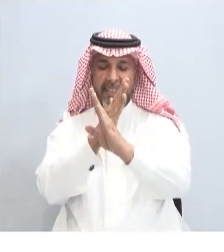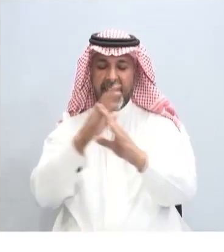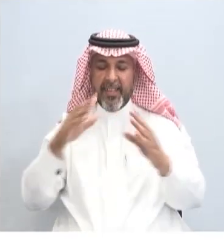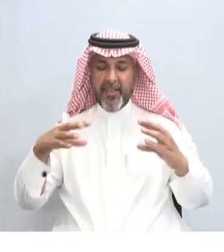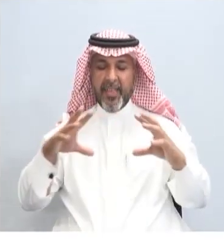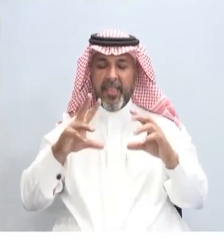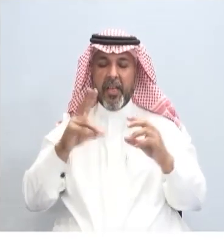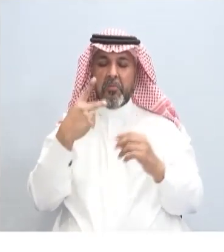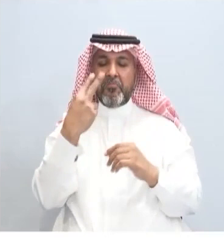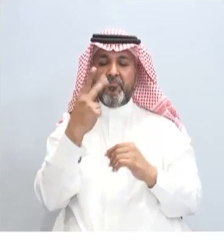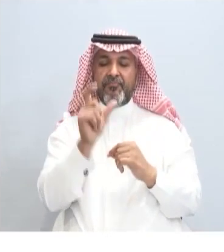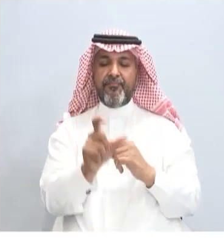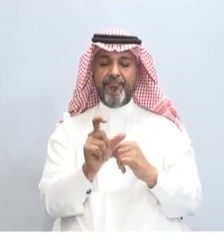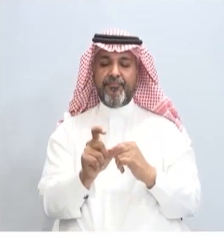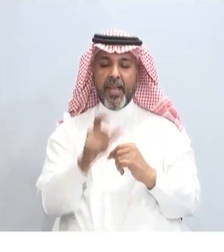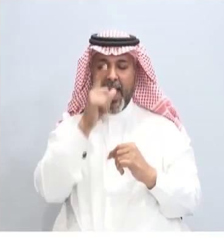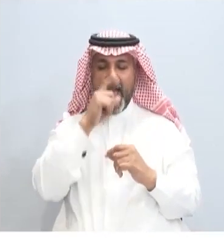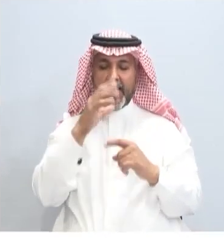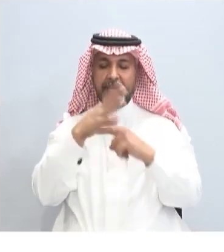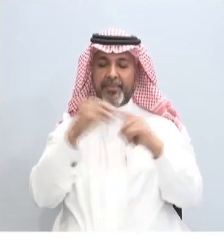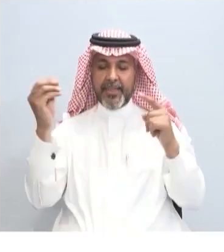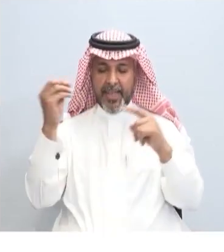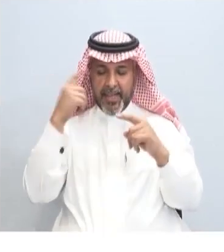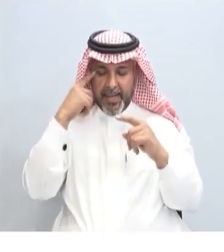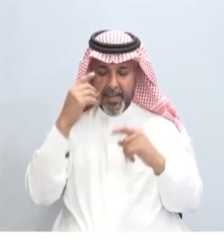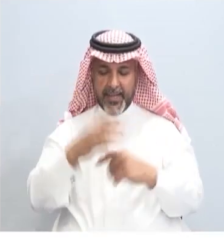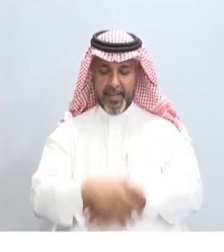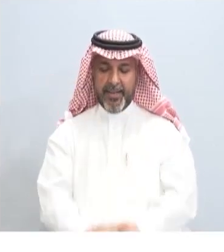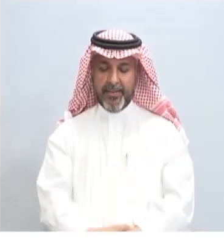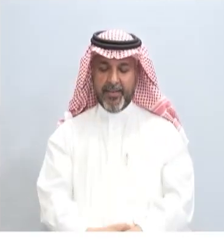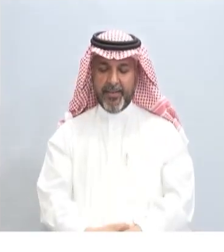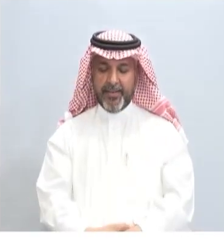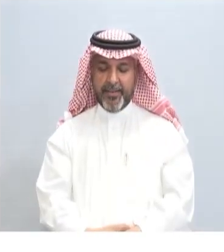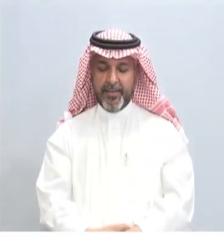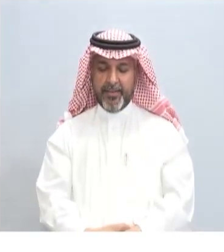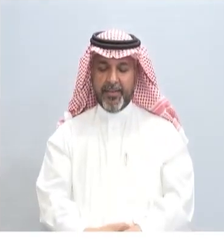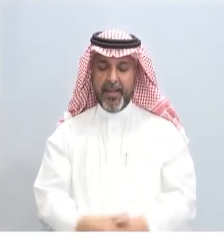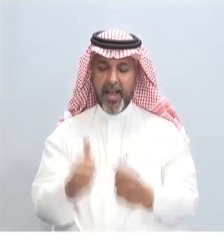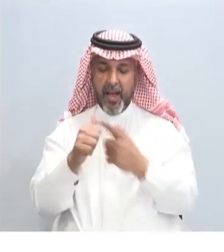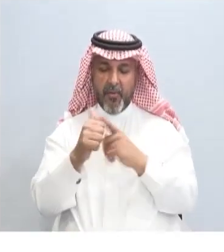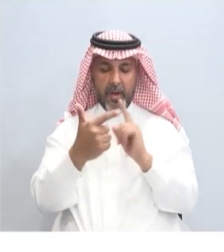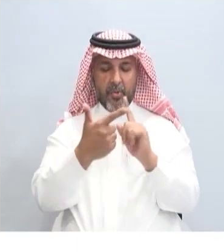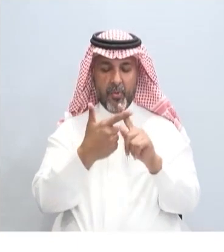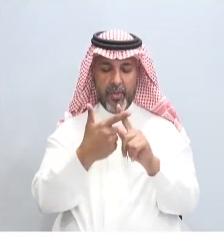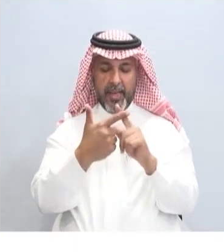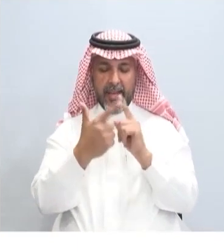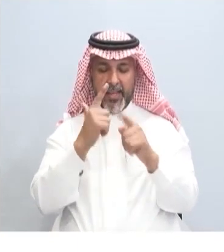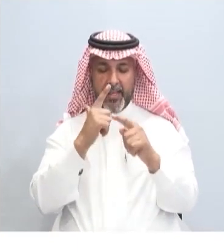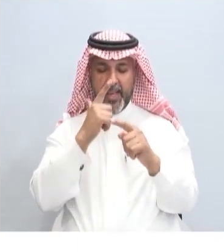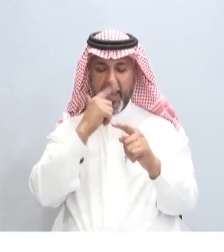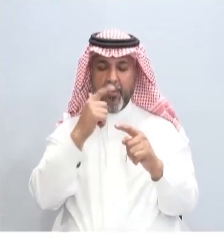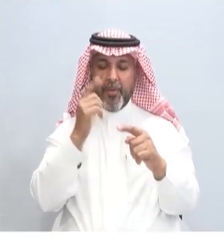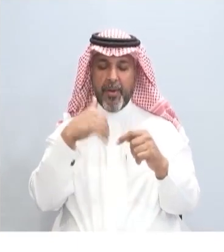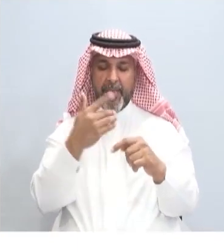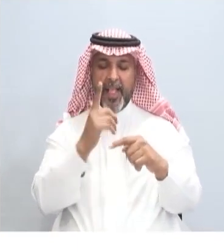التقاطع هذه انحسب مرتين فبالتالي اطرحها مره واحده اطرحها مره واحده عشان ما تتكرر معي واخذنا